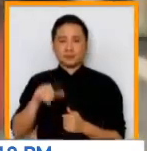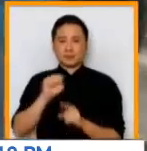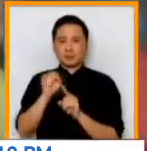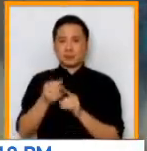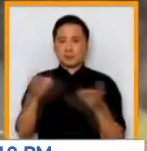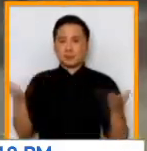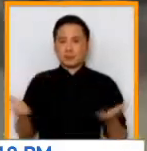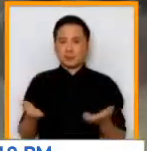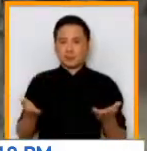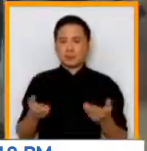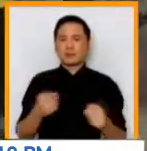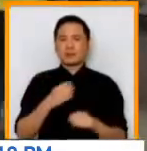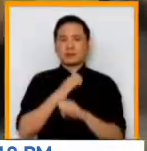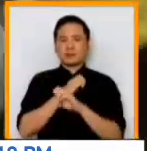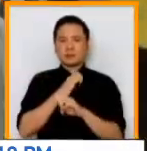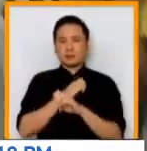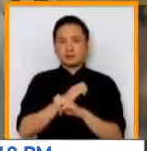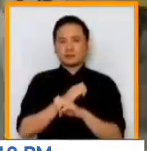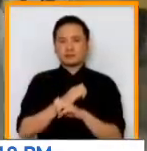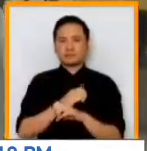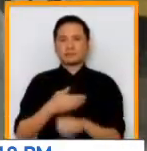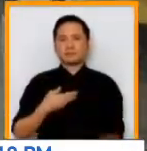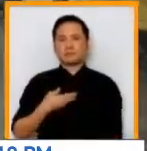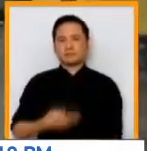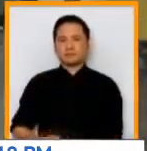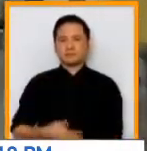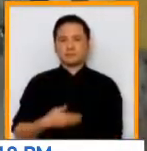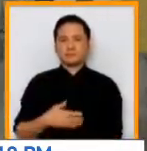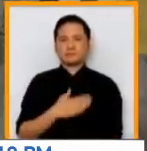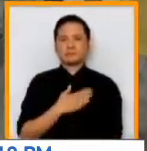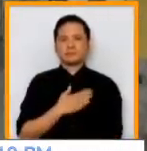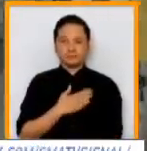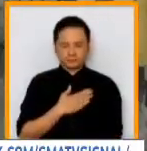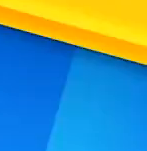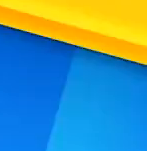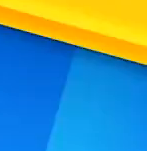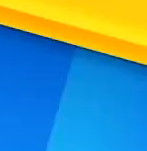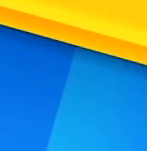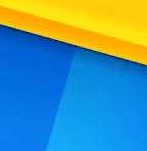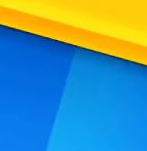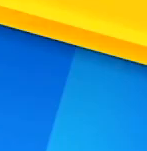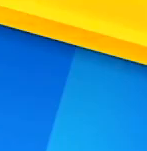may EDSA Muñoz. Ako po si Jonathan Andal, buong puso para sa Pilipino.